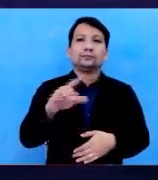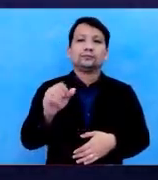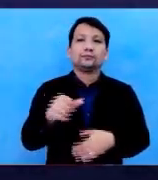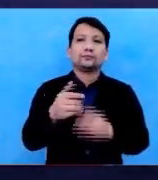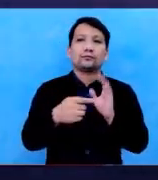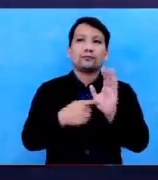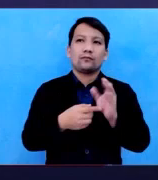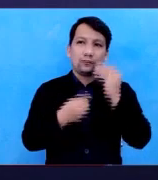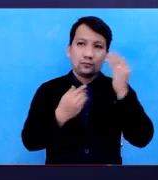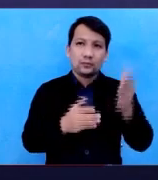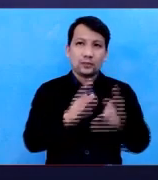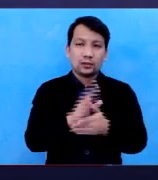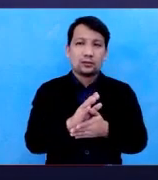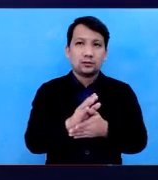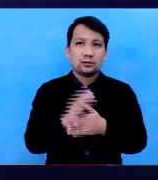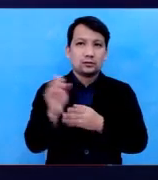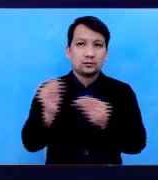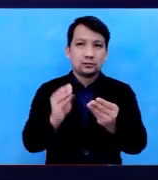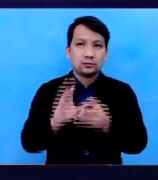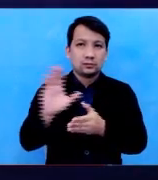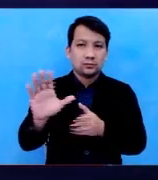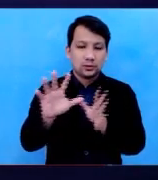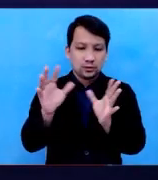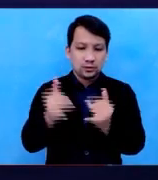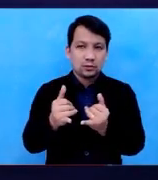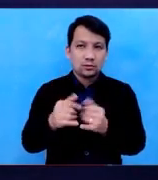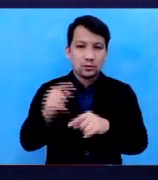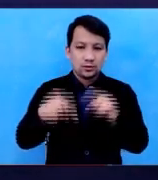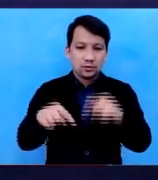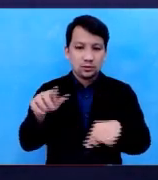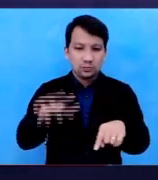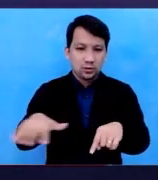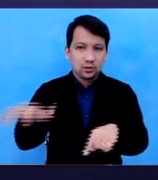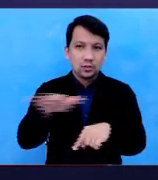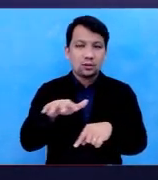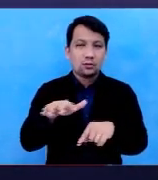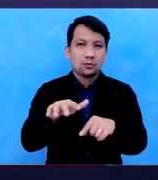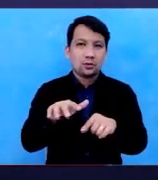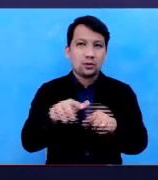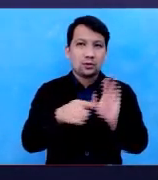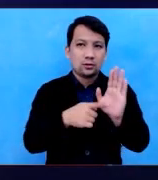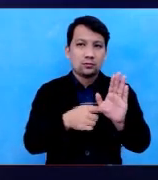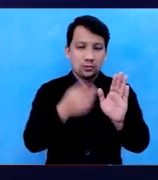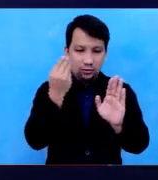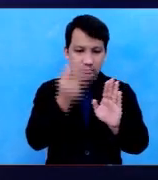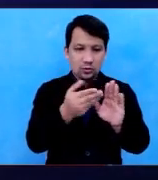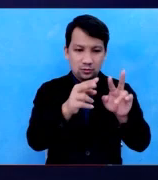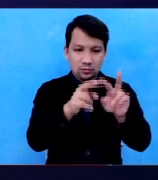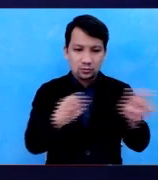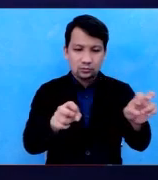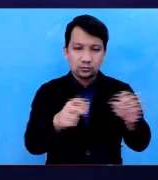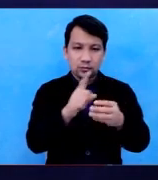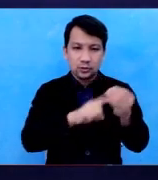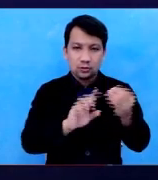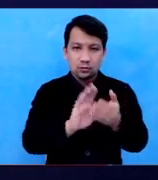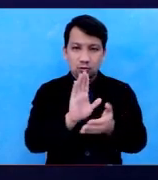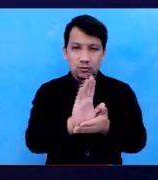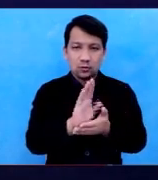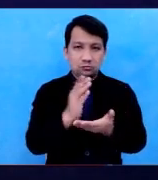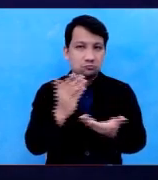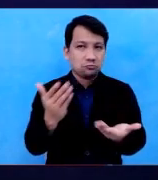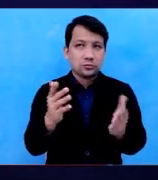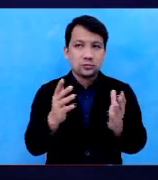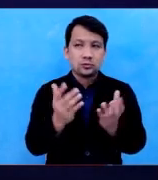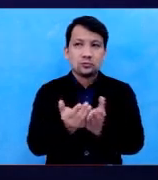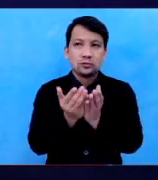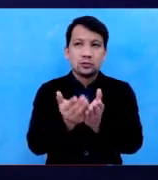sinabi nitong nakikipagtulungan ng kanilang kumpanya sa iba't ibang ahensya ng pamahalaan kaugnay sa imbestigasyon ng nangyaring sunog. Magbibigay din